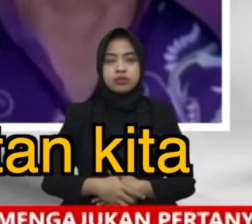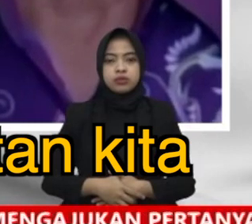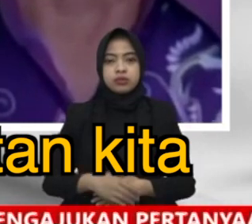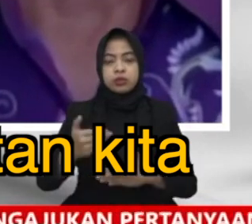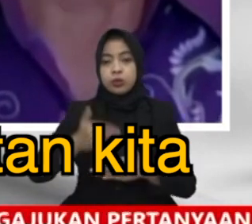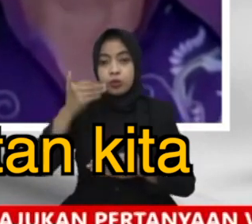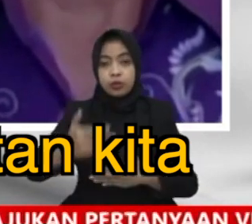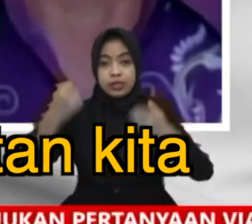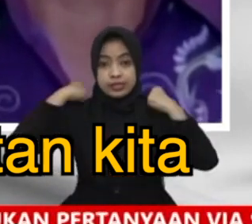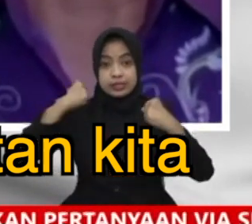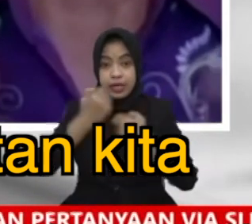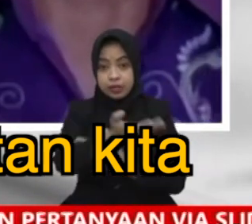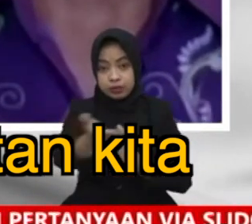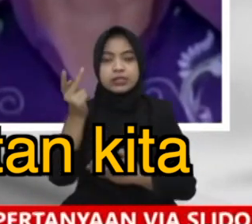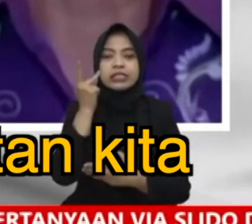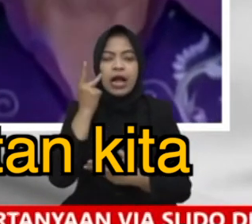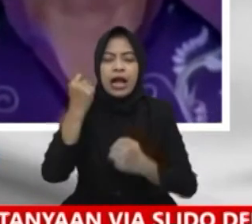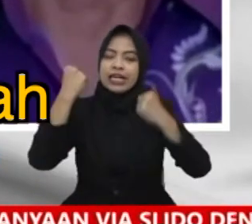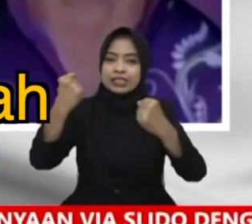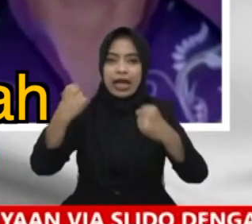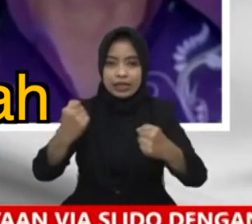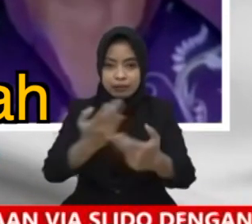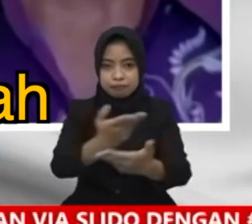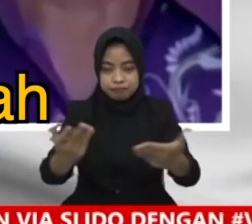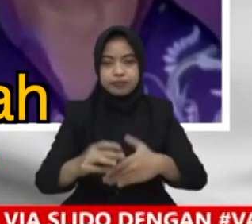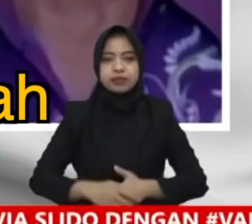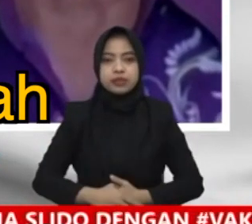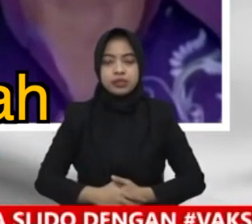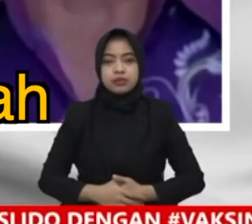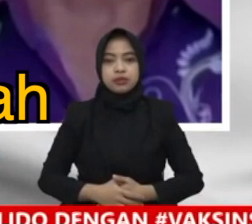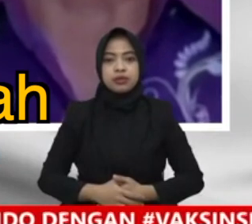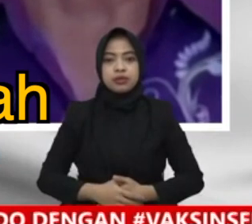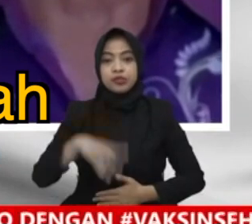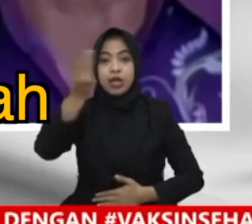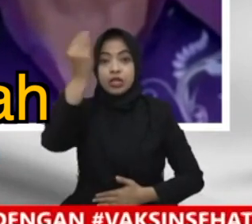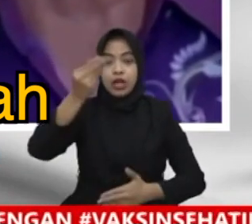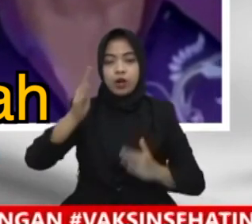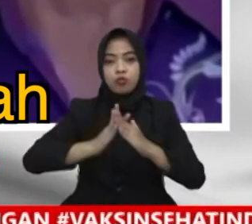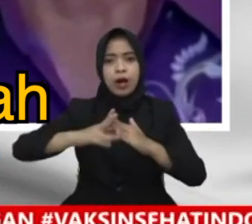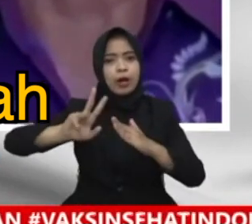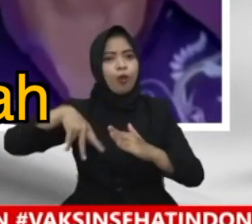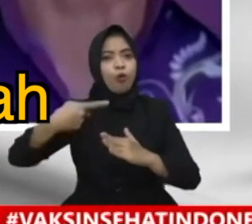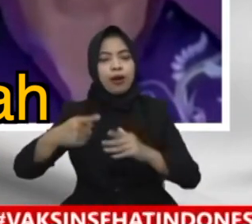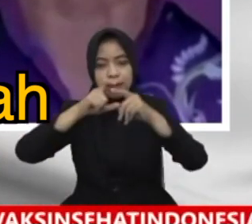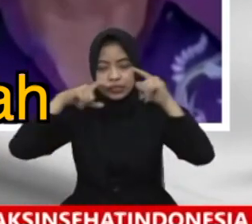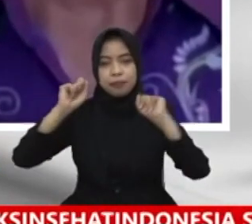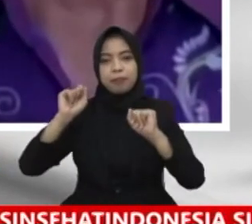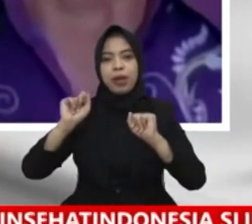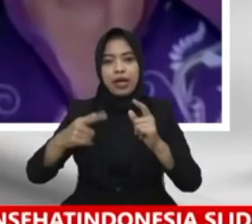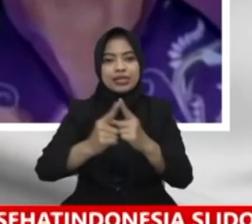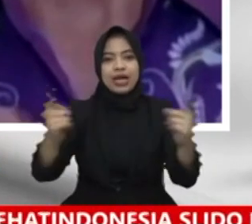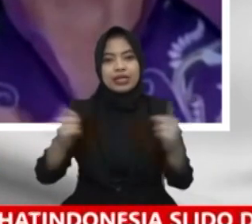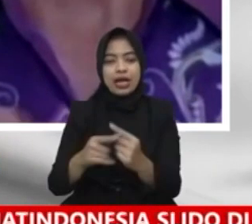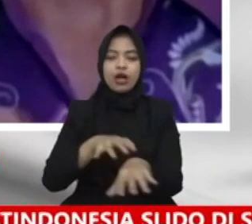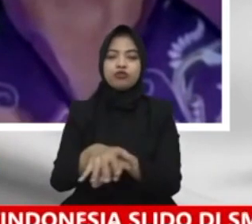bagi kita yang sehat, jaga kesehatan kita dan kemanapun ketika kita keluar rumah pastikan kita menggunakan masker,